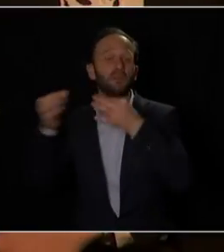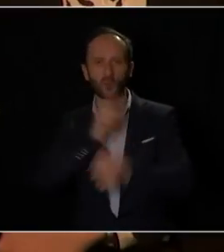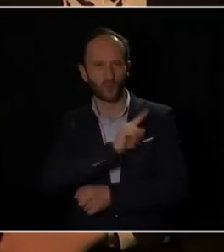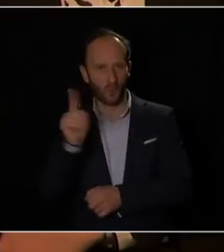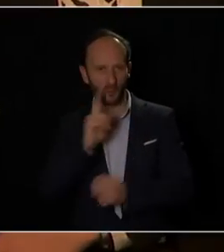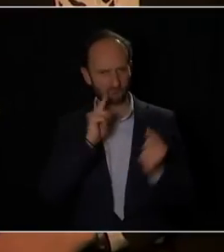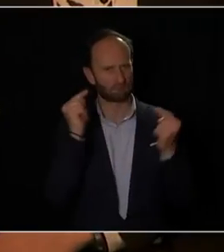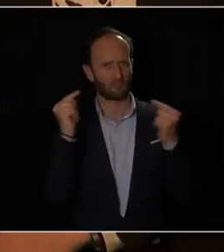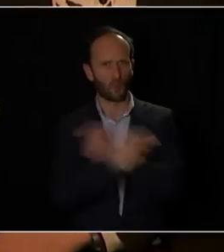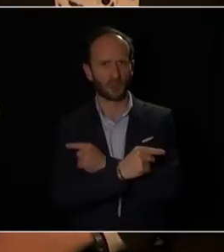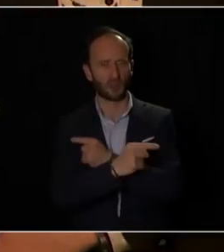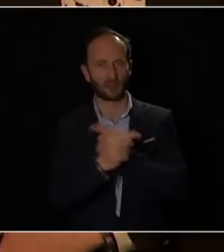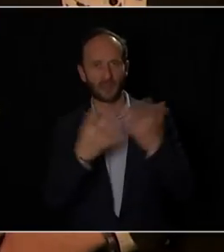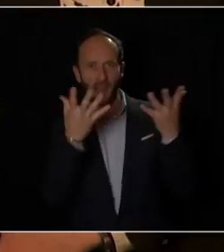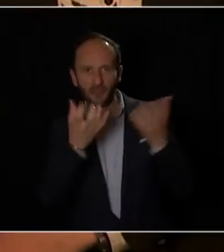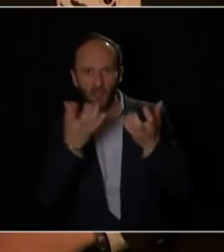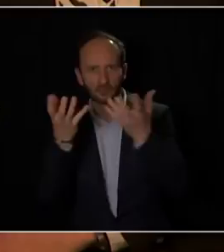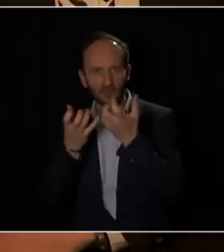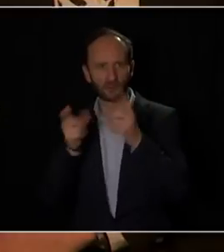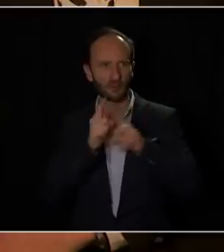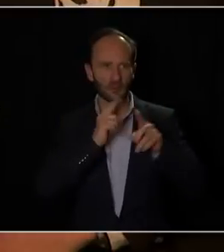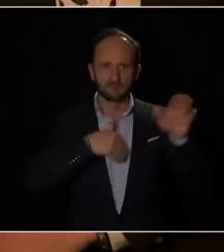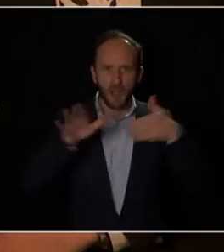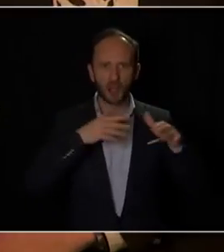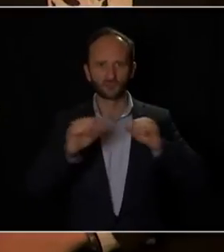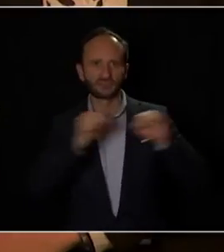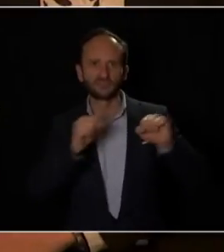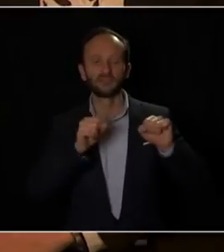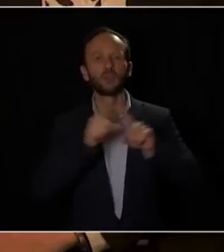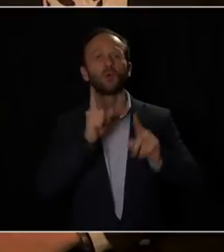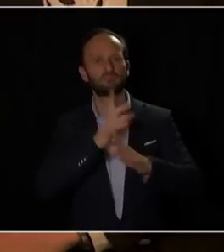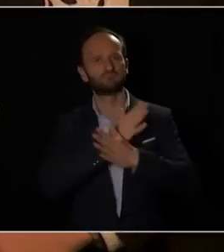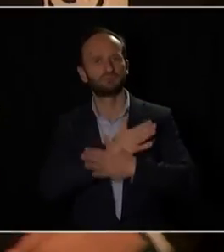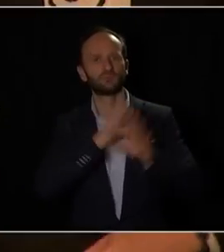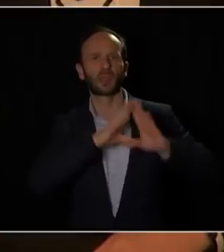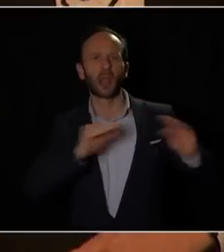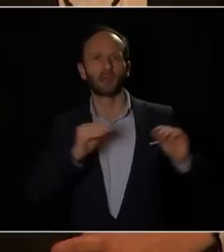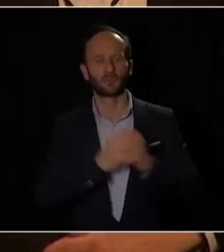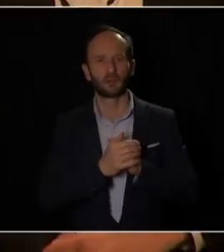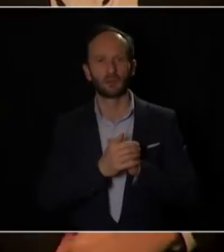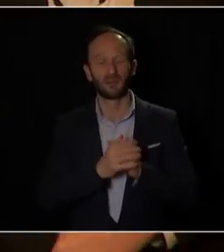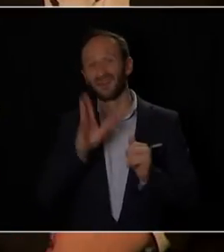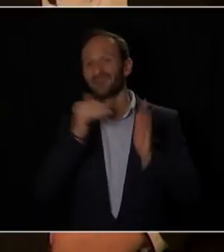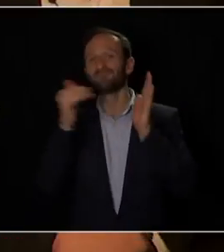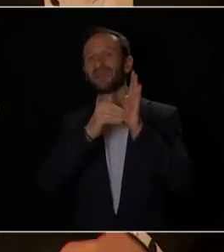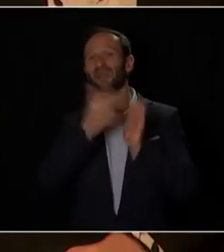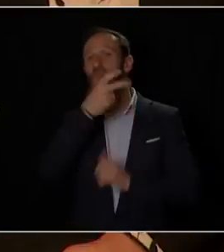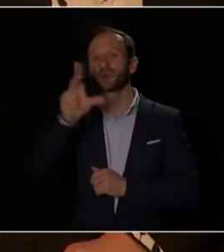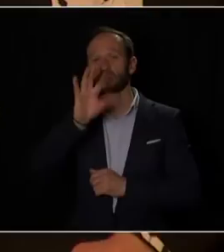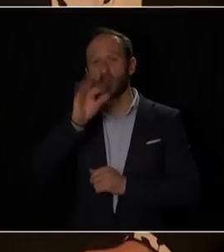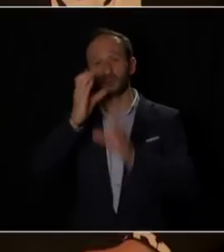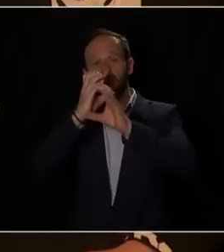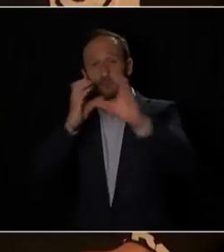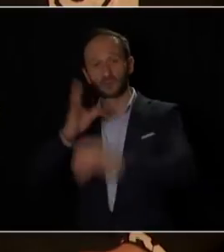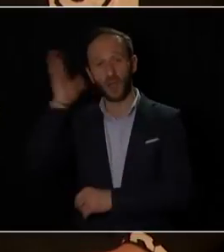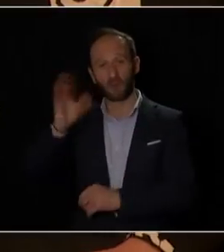contraire, il est attractif et il est beaucoup plus apaisé que quand 1350 bus défilaient